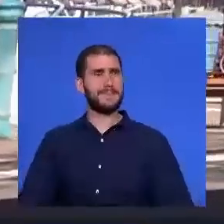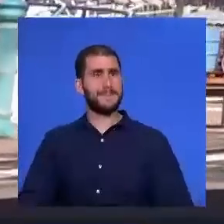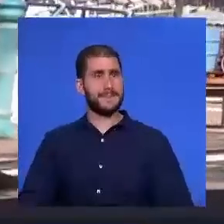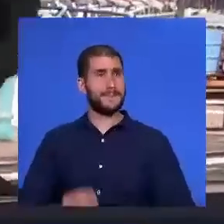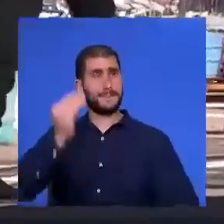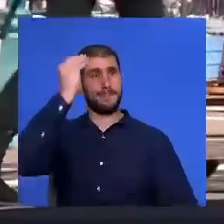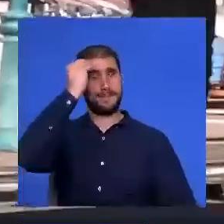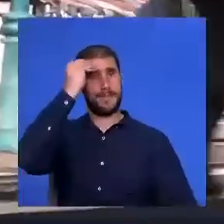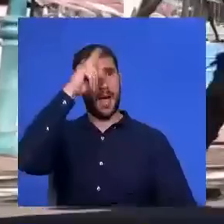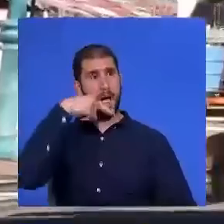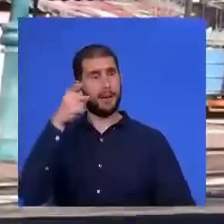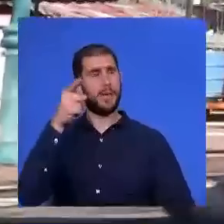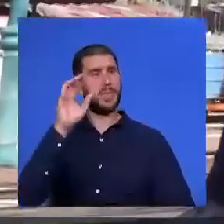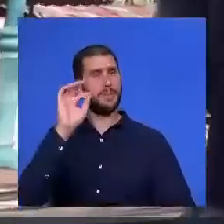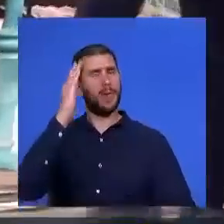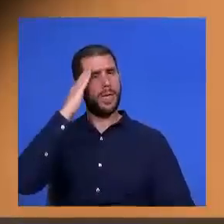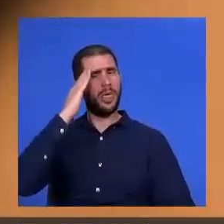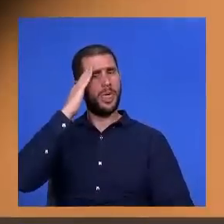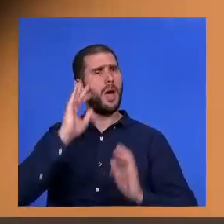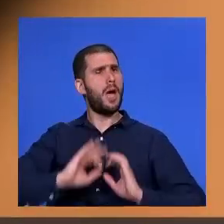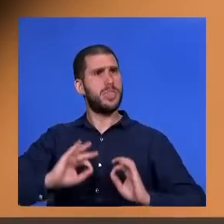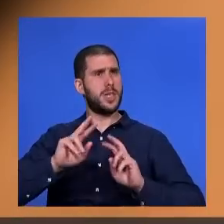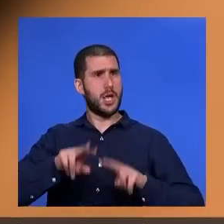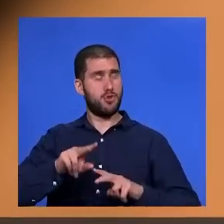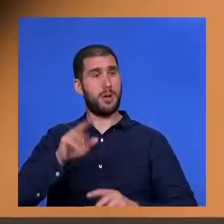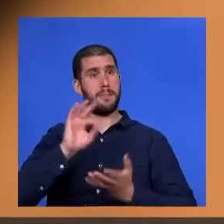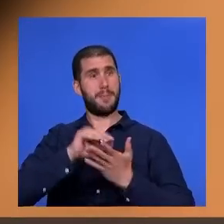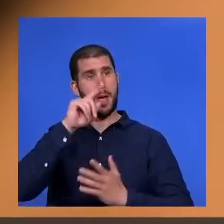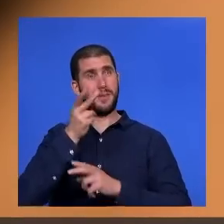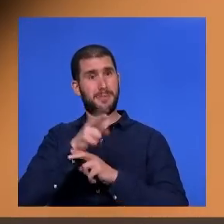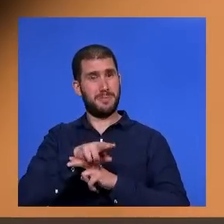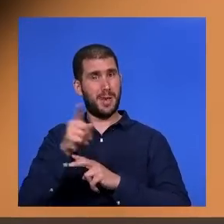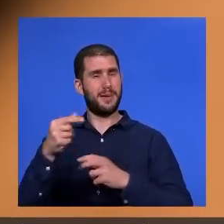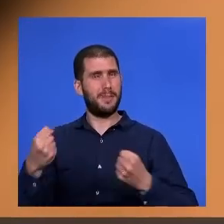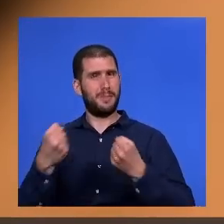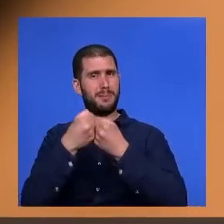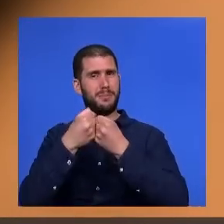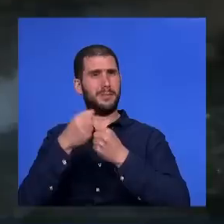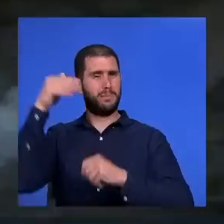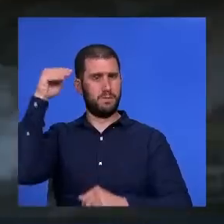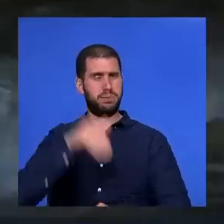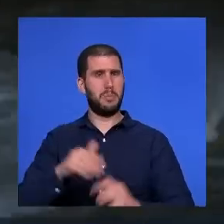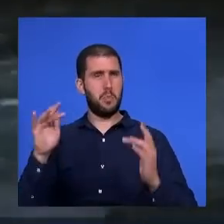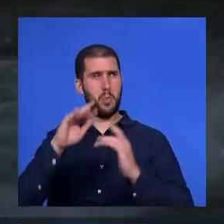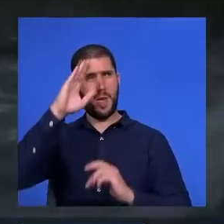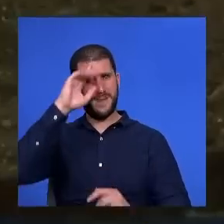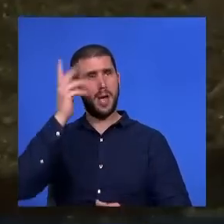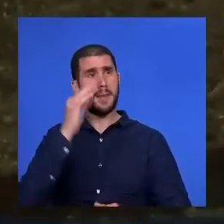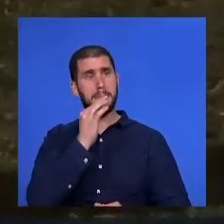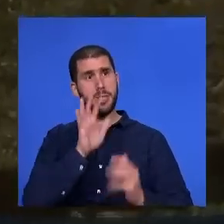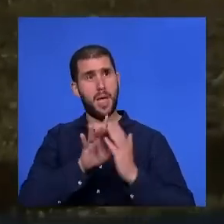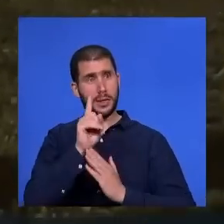הזיכרון של אבא אצל תמר עדיין טרי. כשאבי הארז נהרג בהתרסקות מסוק מול חופי חיפה, היא הייתה בת